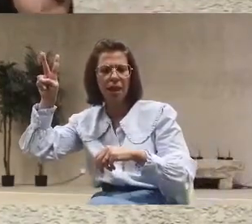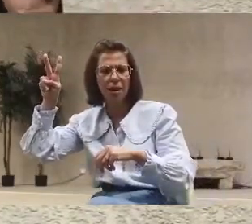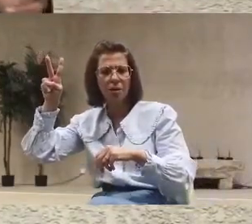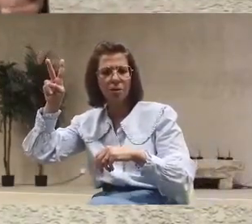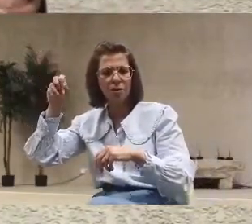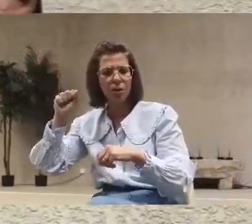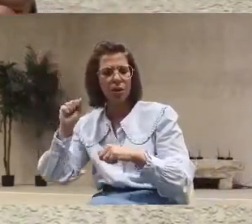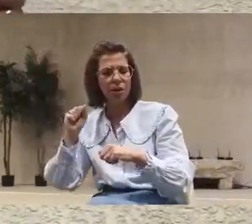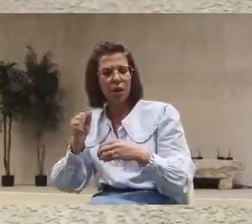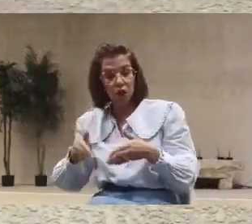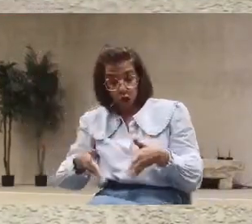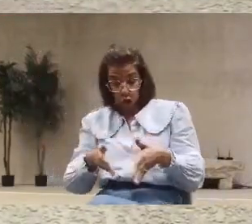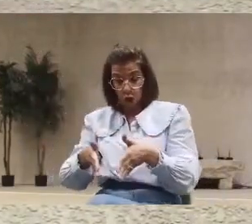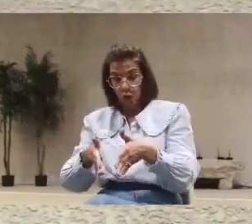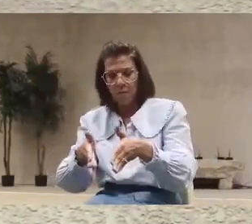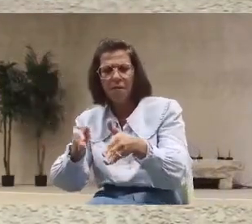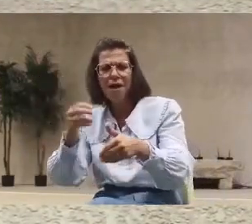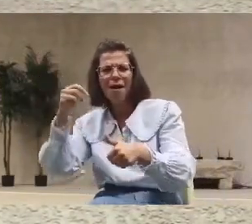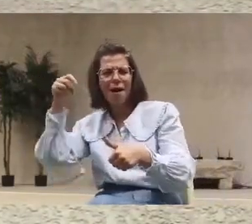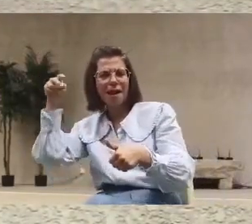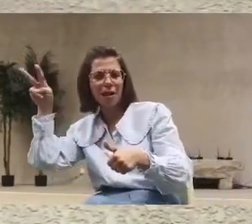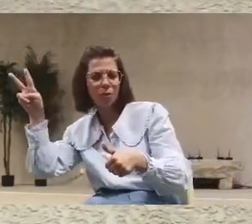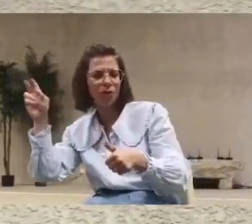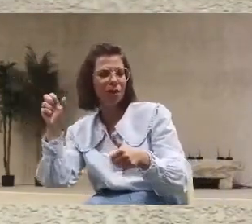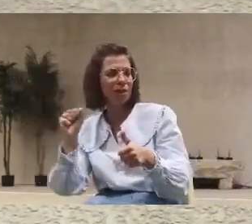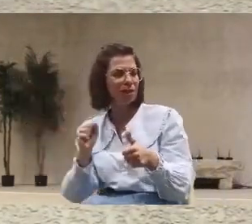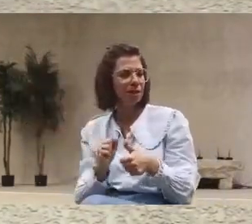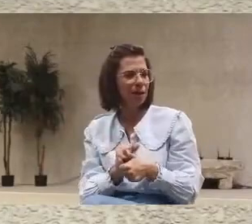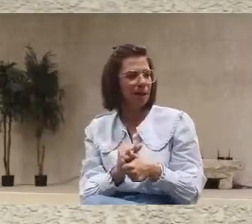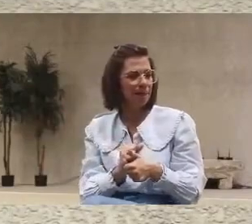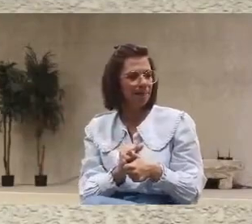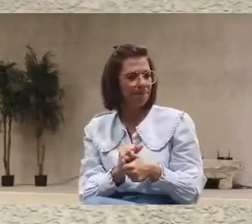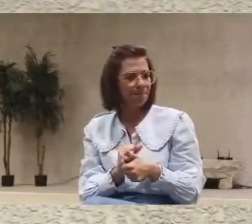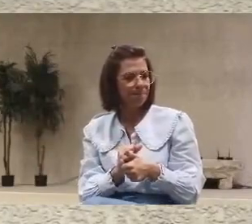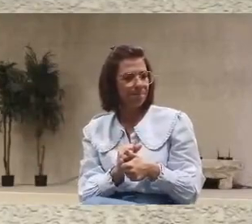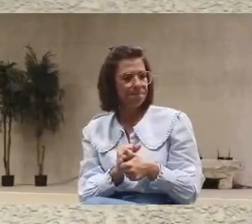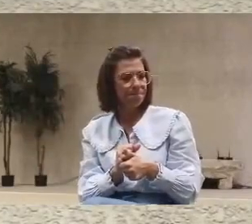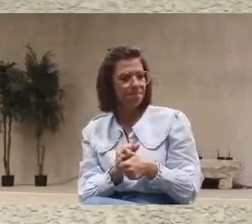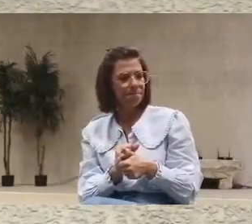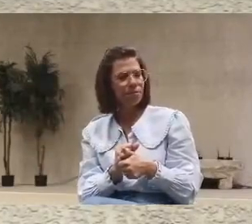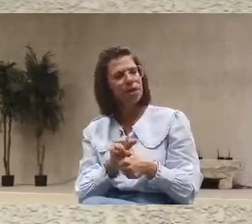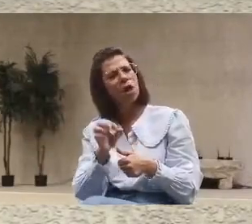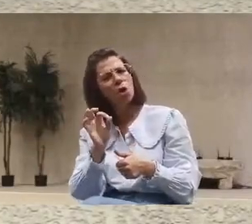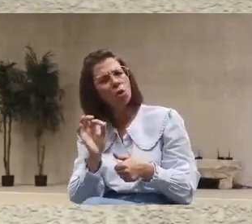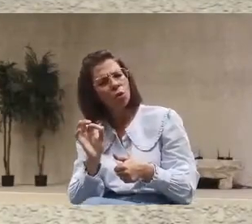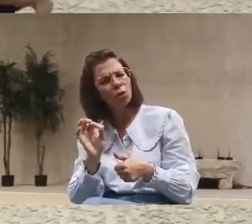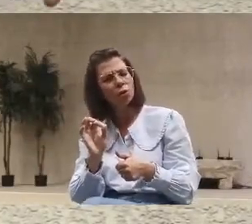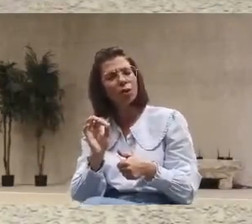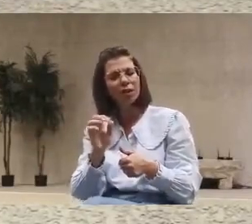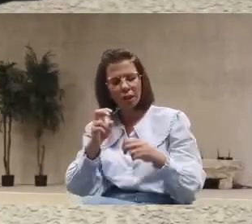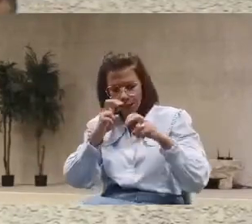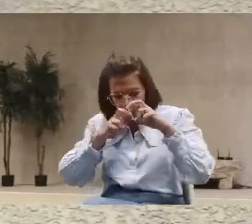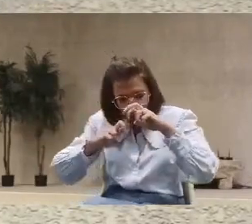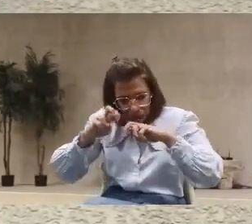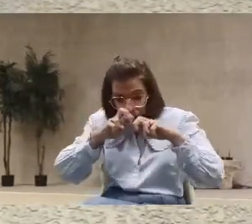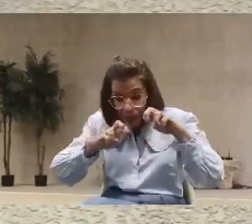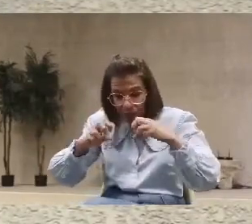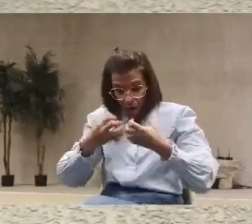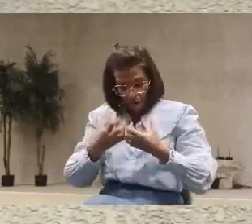connuise, chercher à nous conformer à sa volonté, à nous soumettre,